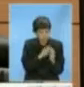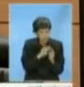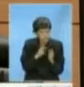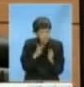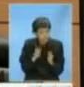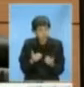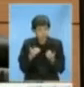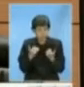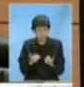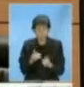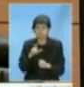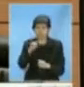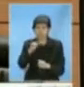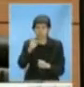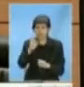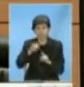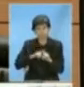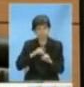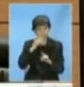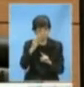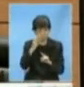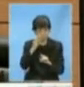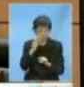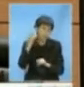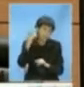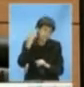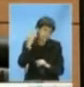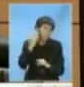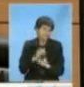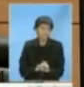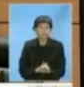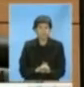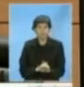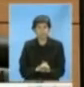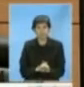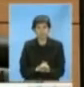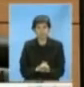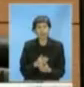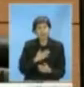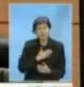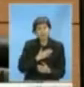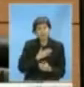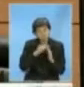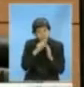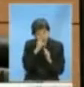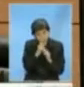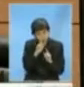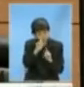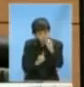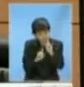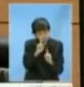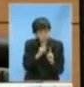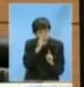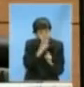ณวันที่ 29เมษายนเดือนที่ผ่านมานั้นเท่าที่ผมไล่และก็ดูสถิติ